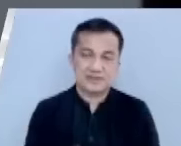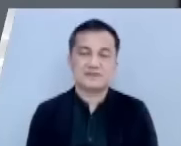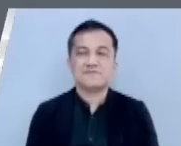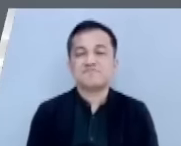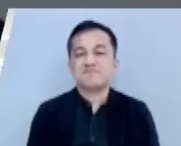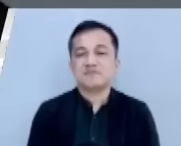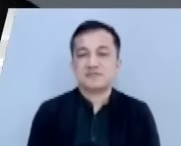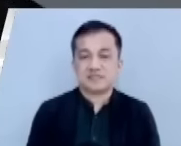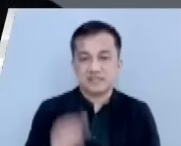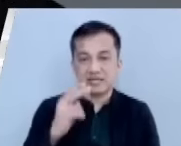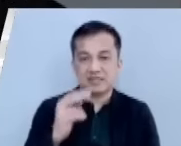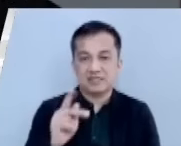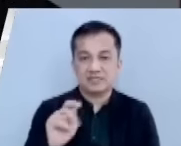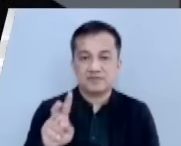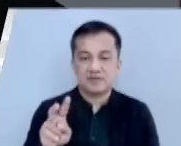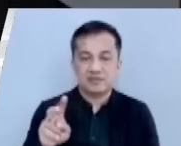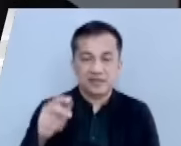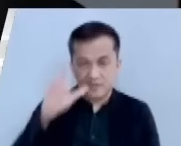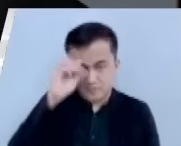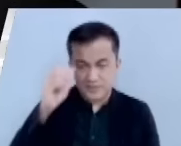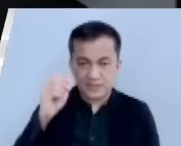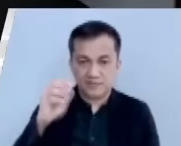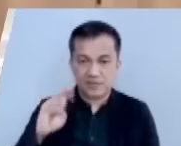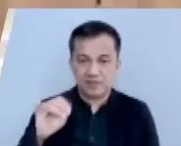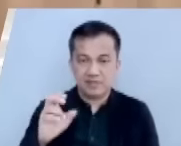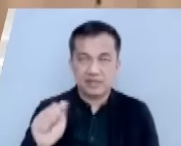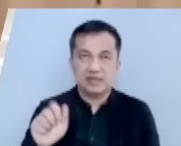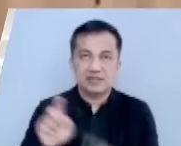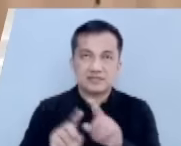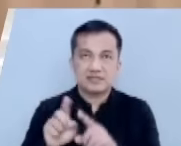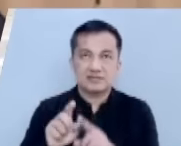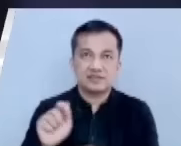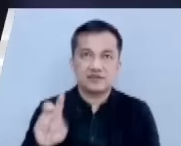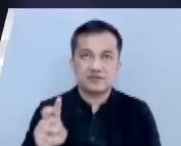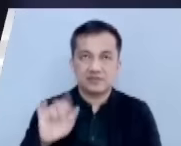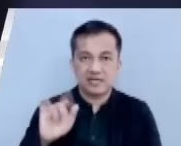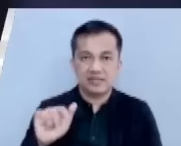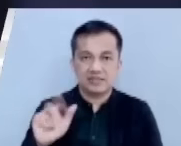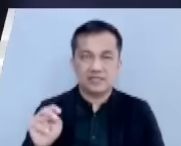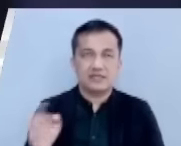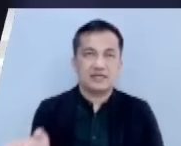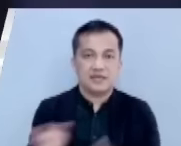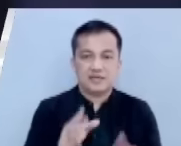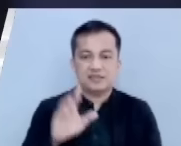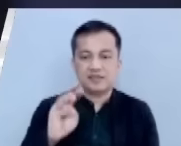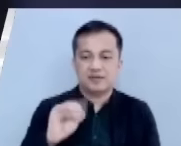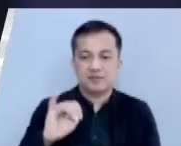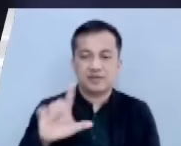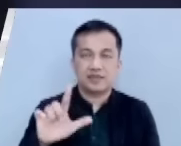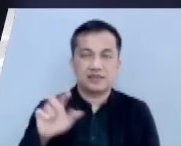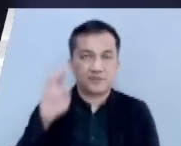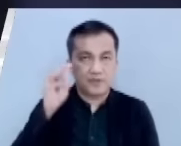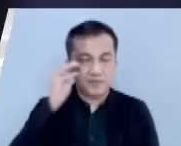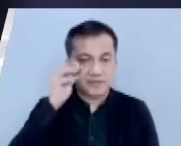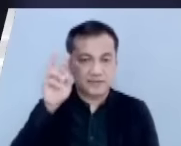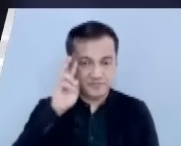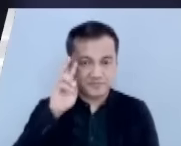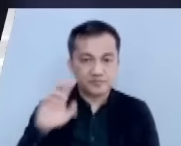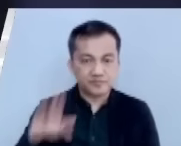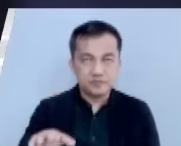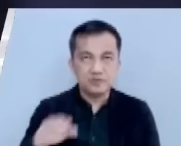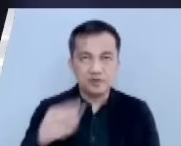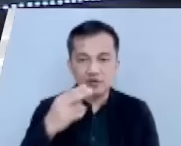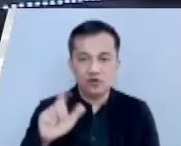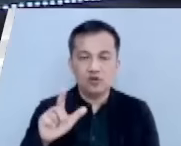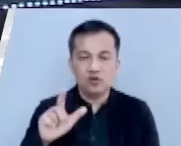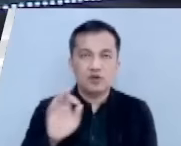Male Makabata Star for Television sina Alden Richards at Michael V. Tinanghal bilang Makabata Hall of Fame Awardee si Drew